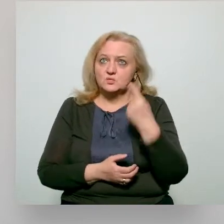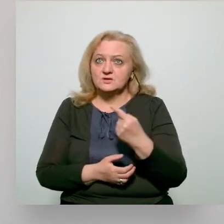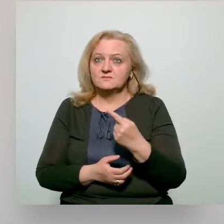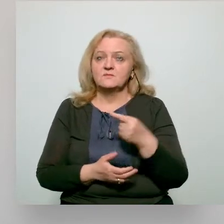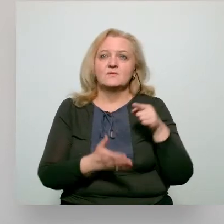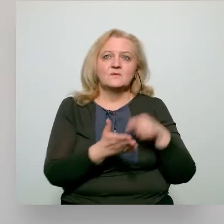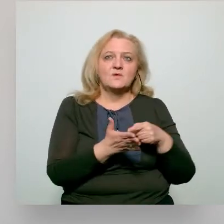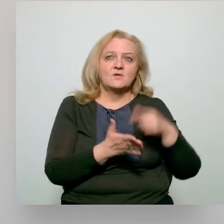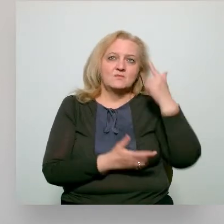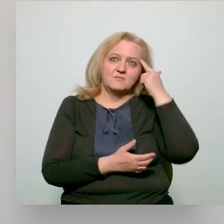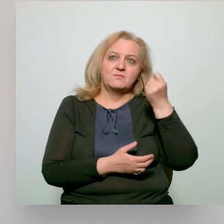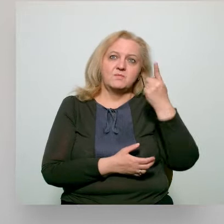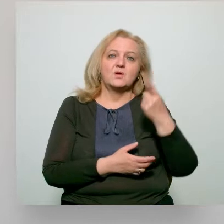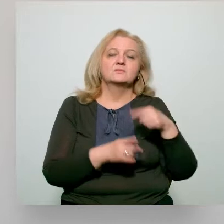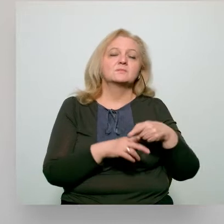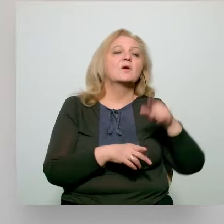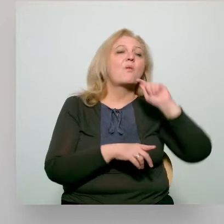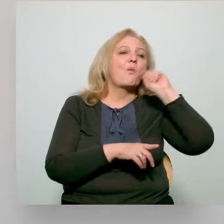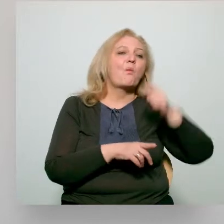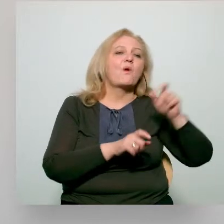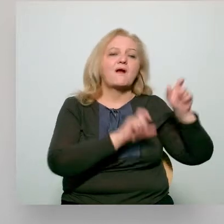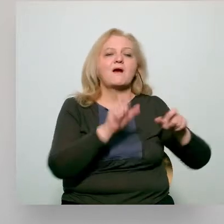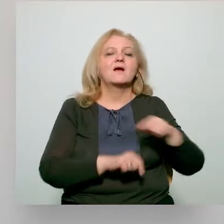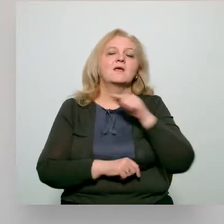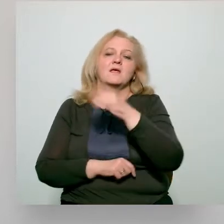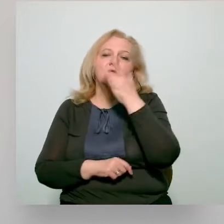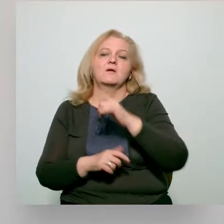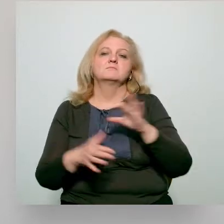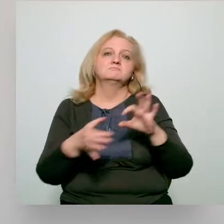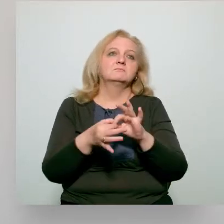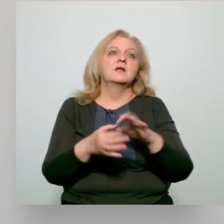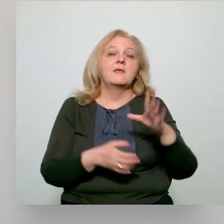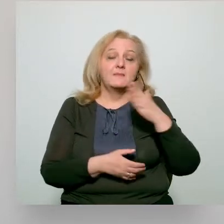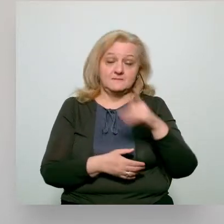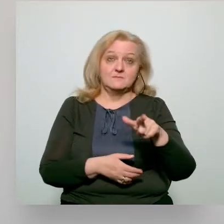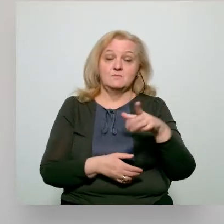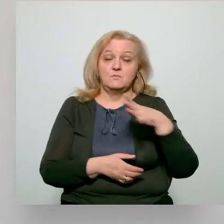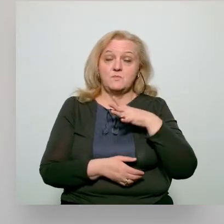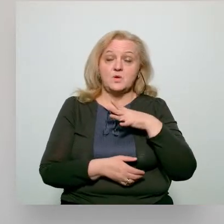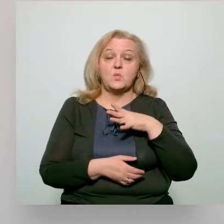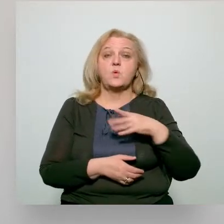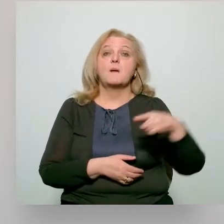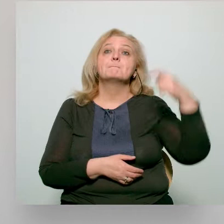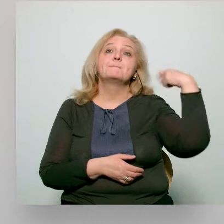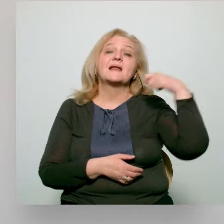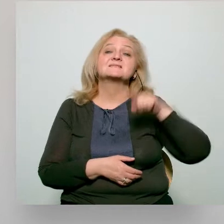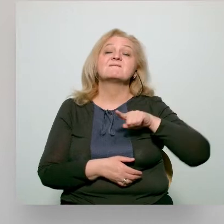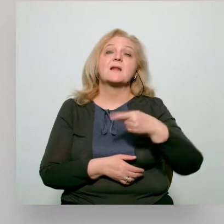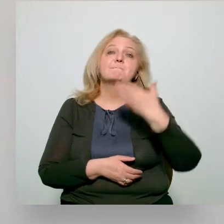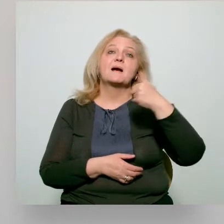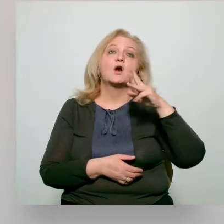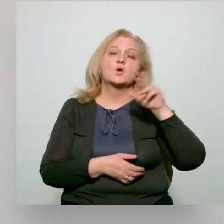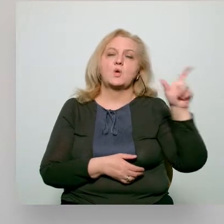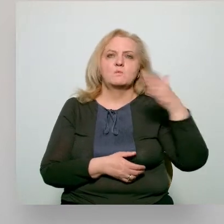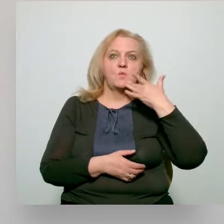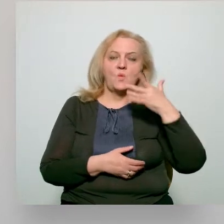Tę koncepcję Ukraińców i Rosjan jako bratnich narodów podchwycił nawet prezydent Macron w swojej wypowiedzi, która była mocno